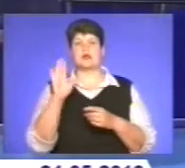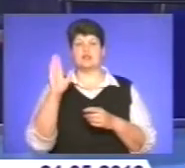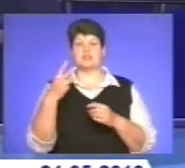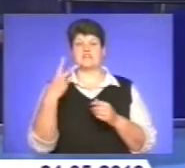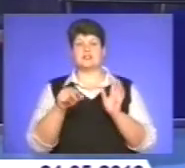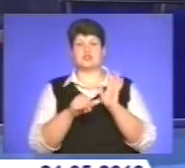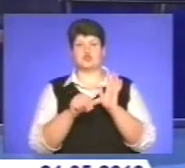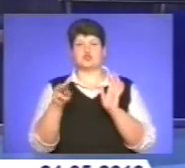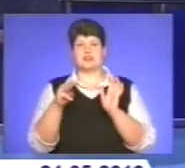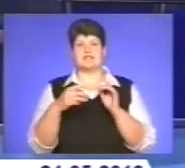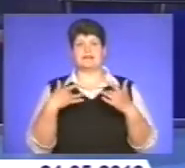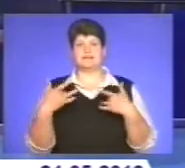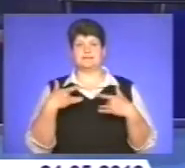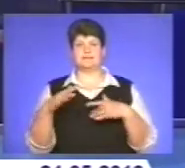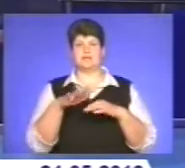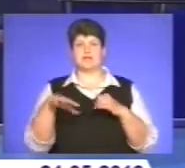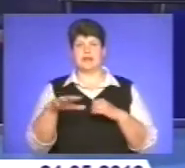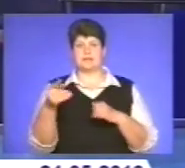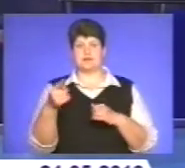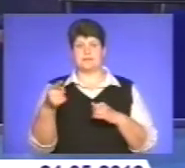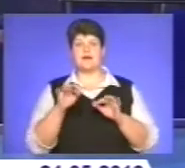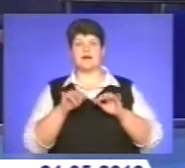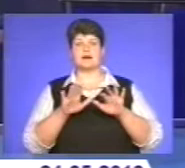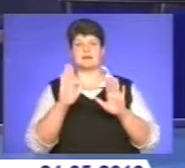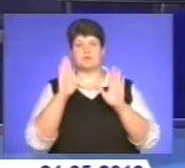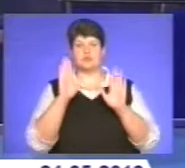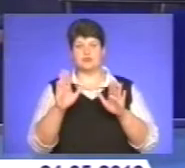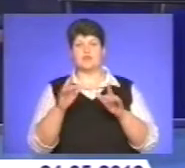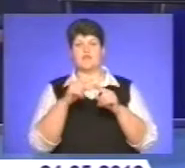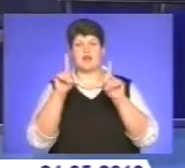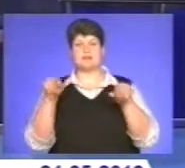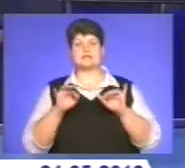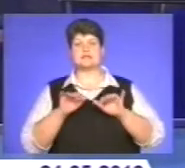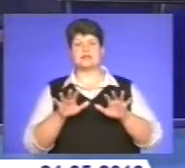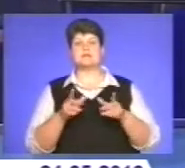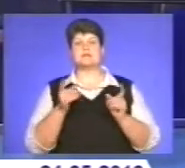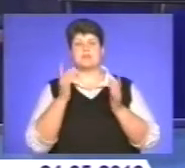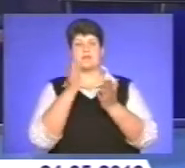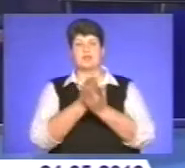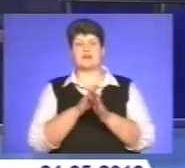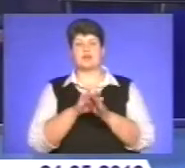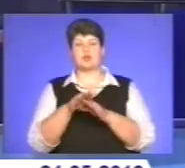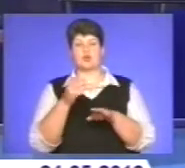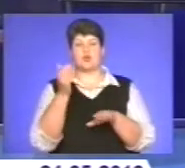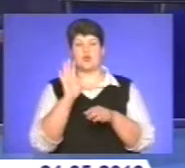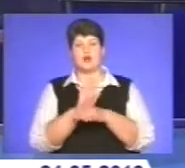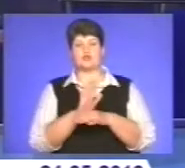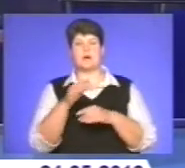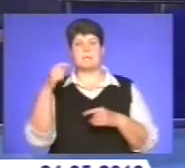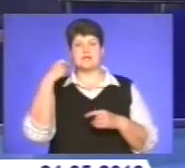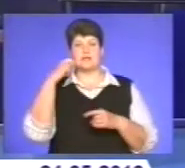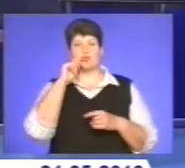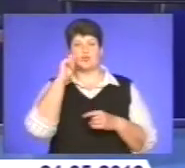травня на театральному майдані Тернополя. Акція пройде в рамках заходів, спрямованих на виконання указу президента України про